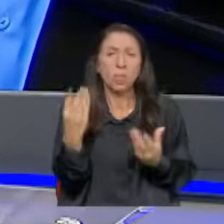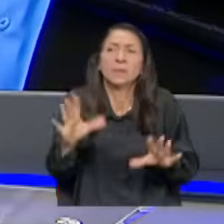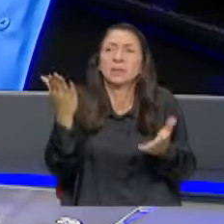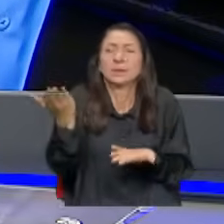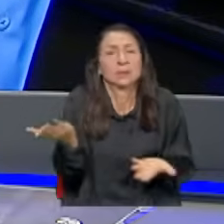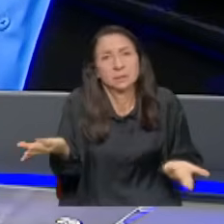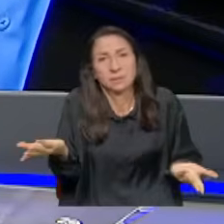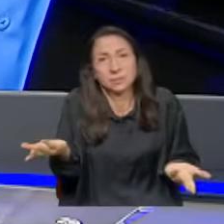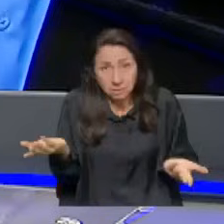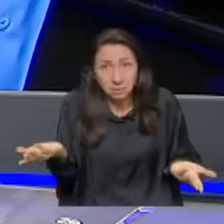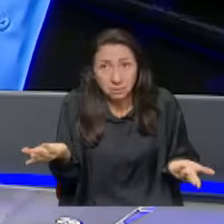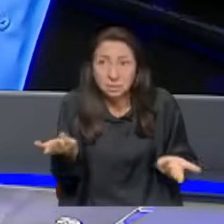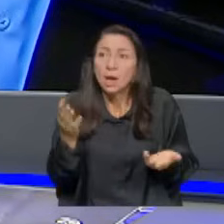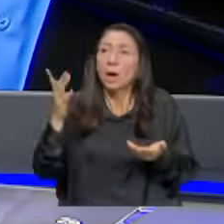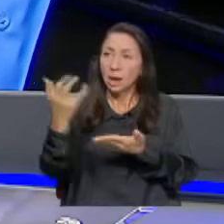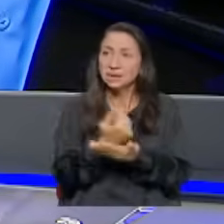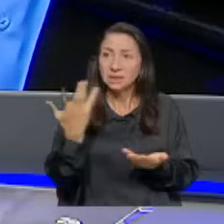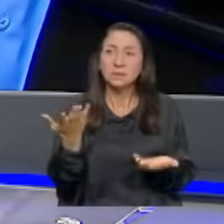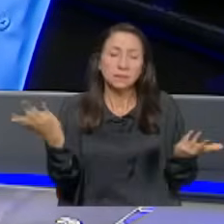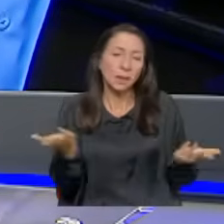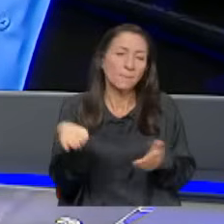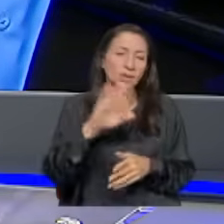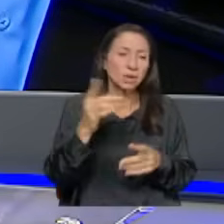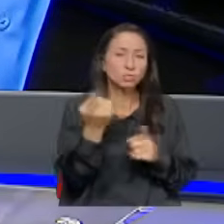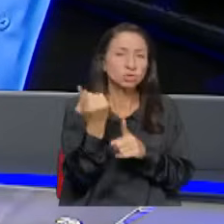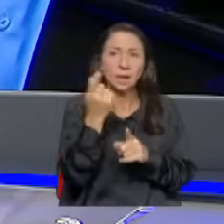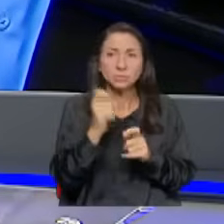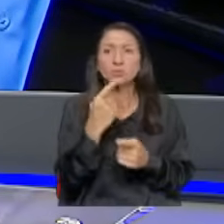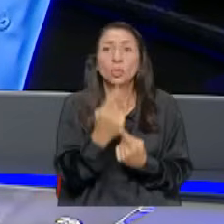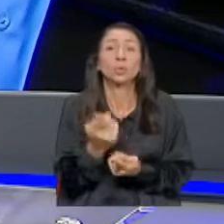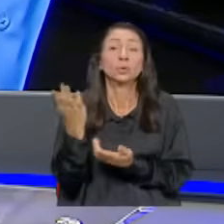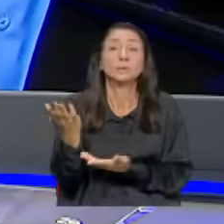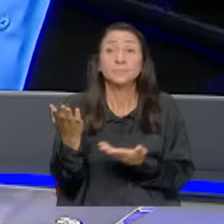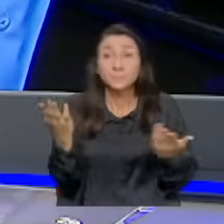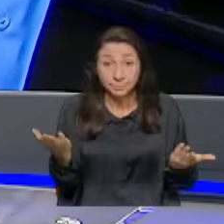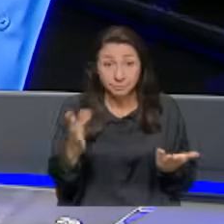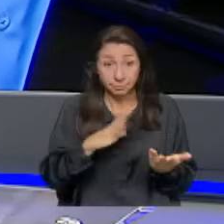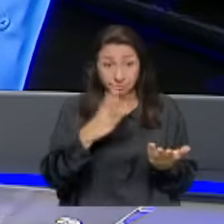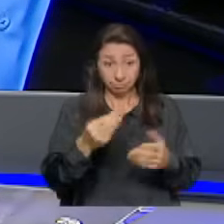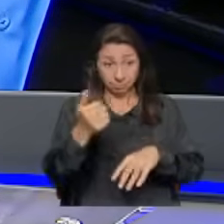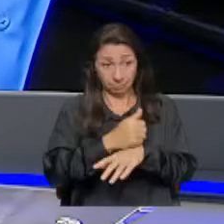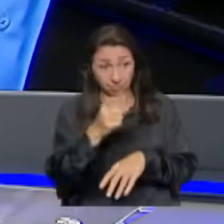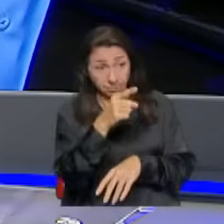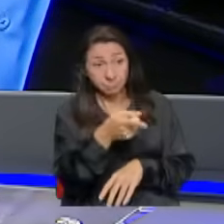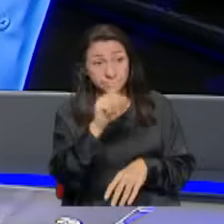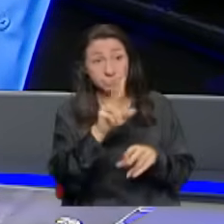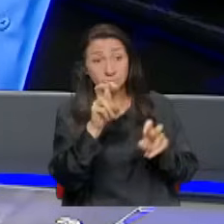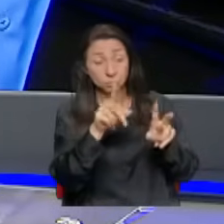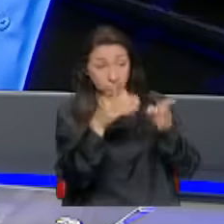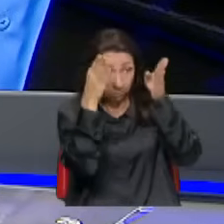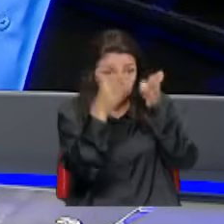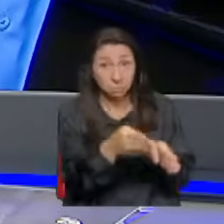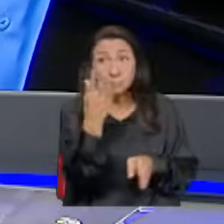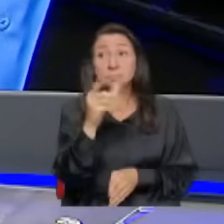seçilmedi zaten değil mi seçilseydi zaten başka şeyler yapacağını söylüyordu ama mevcut iktidarın Başka konulara o